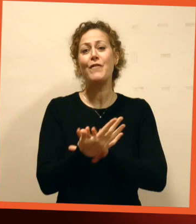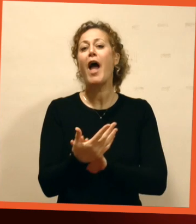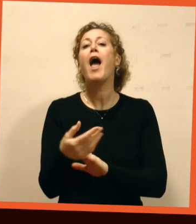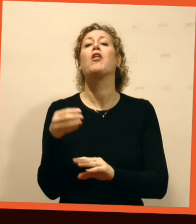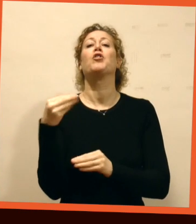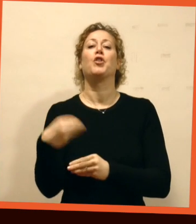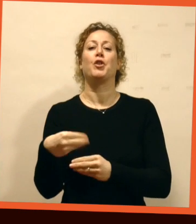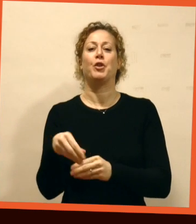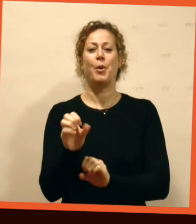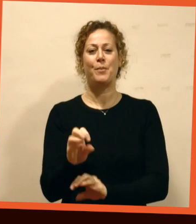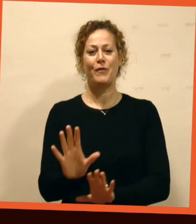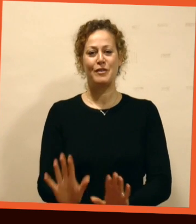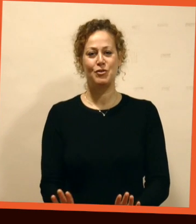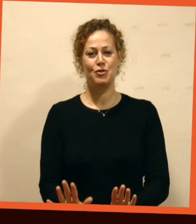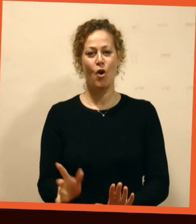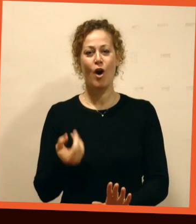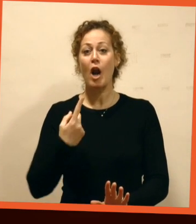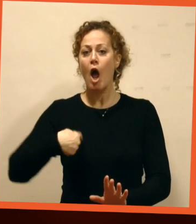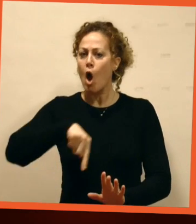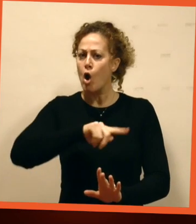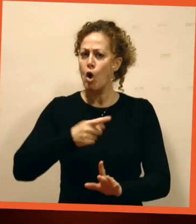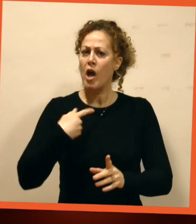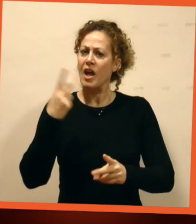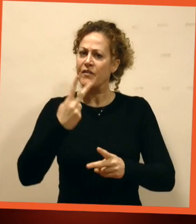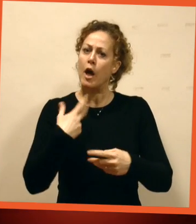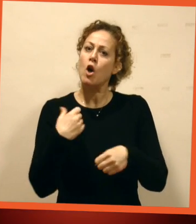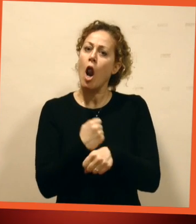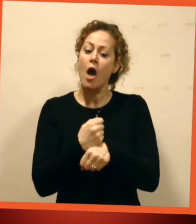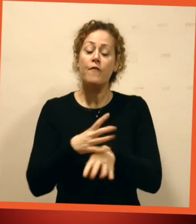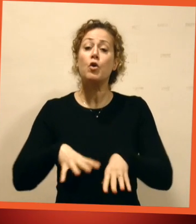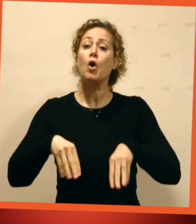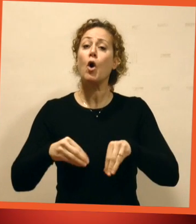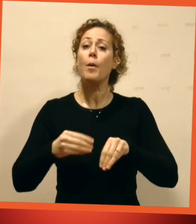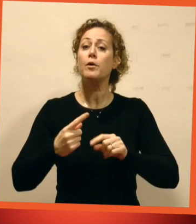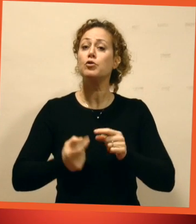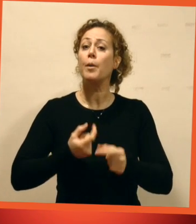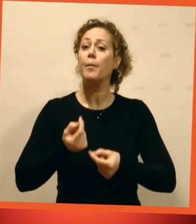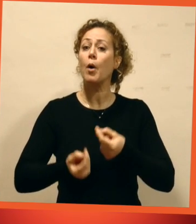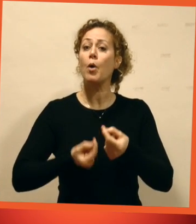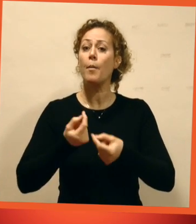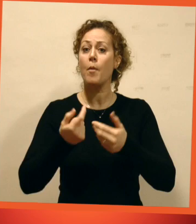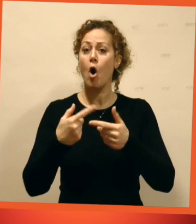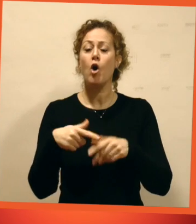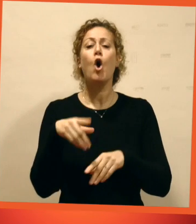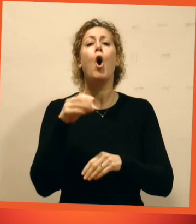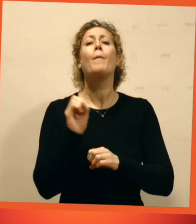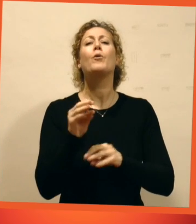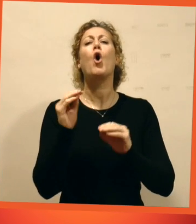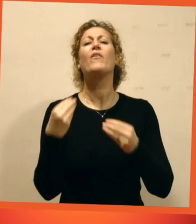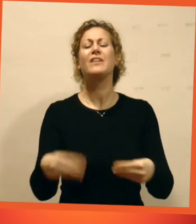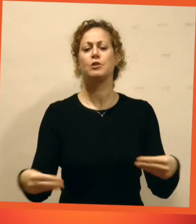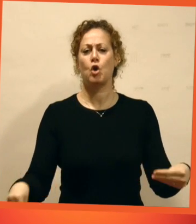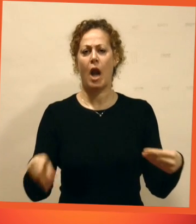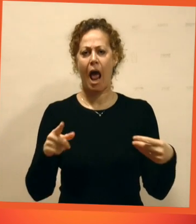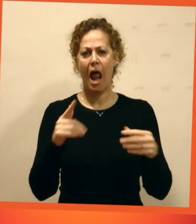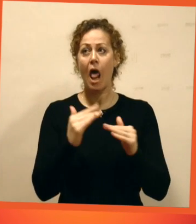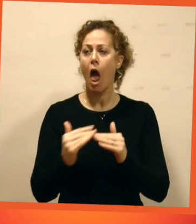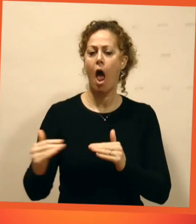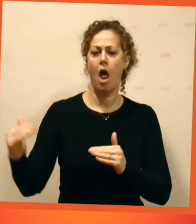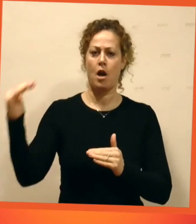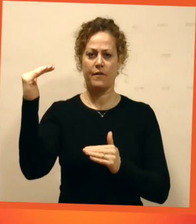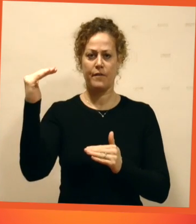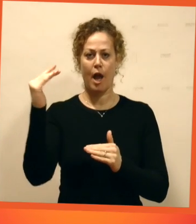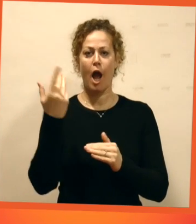noi sono uscite figure professionali di altissimo livello che hanno preso il virus del circo e del